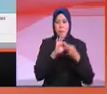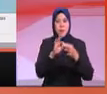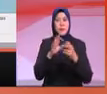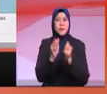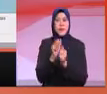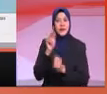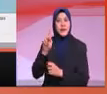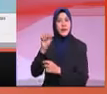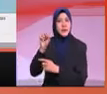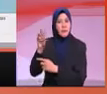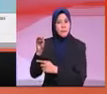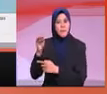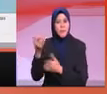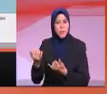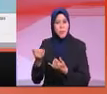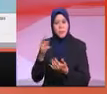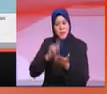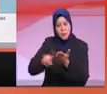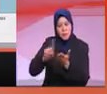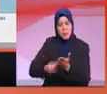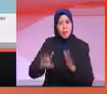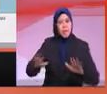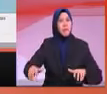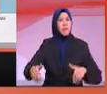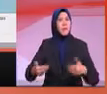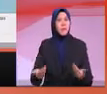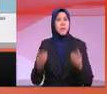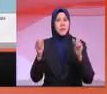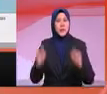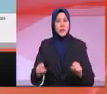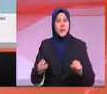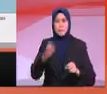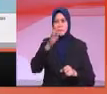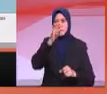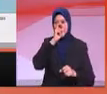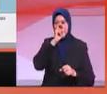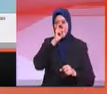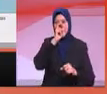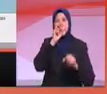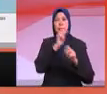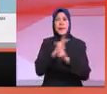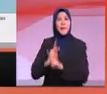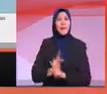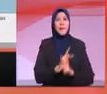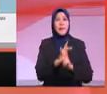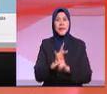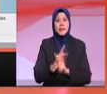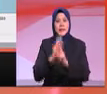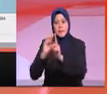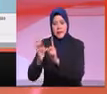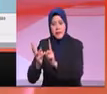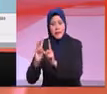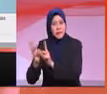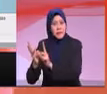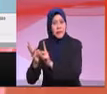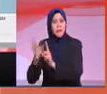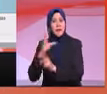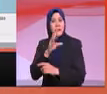Sumber Manusia, melihat pada macam mana kita boleh memperketatkan iaitu menjaga kebajikan dan